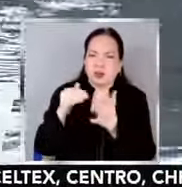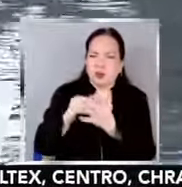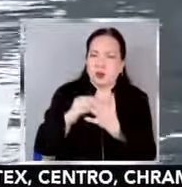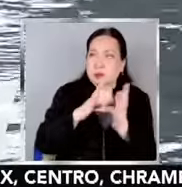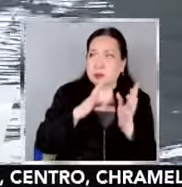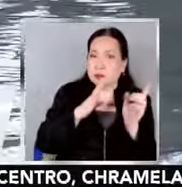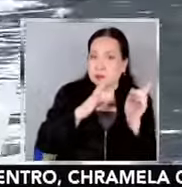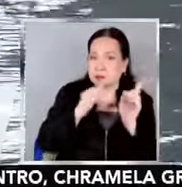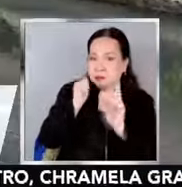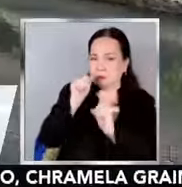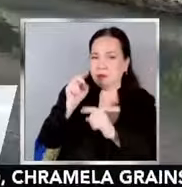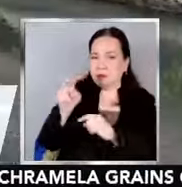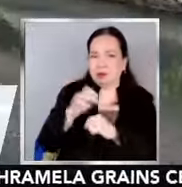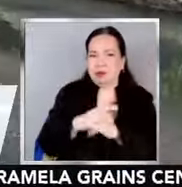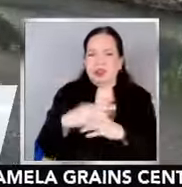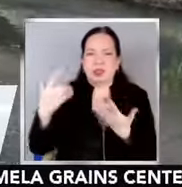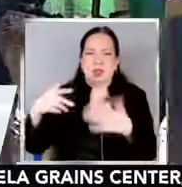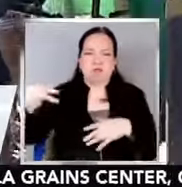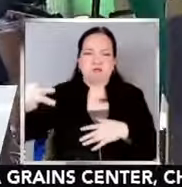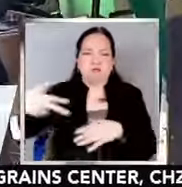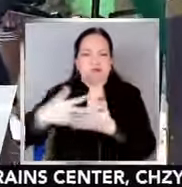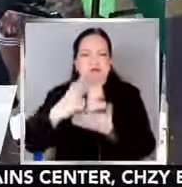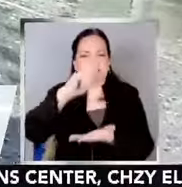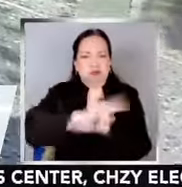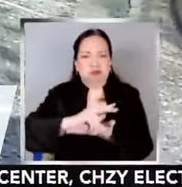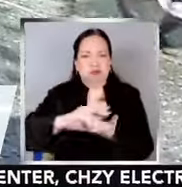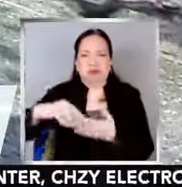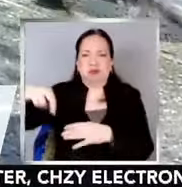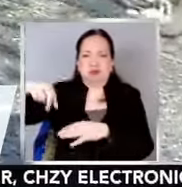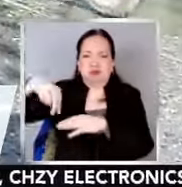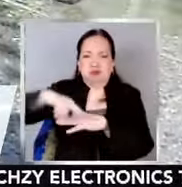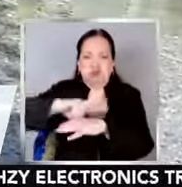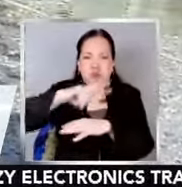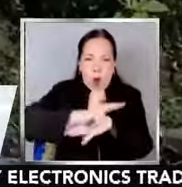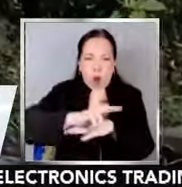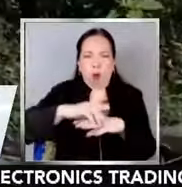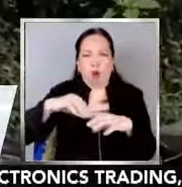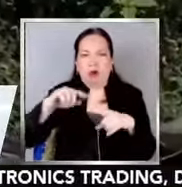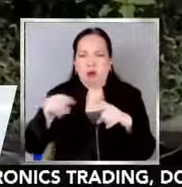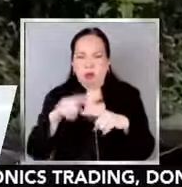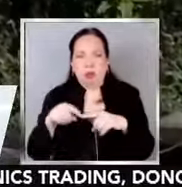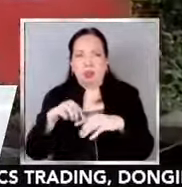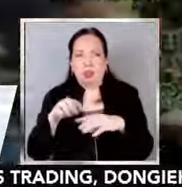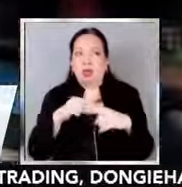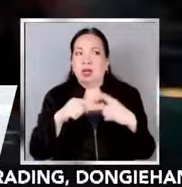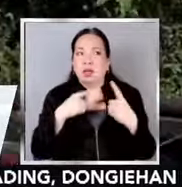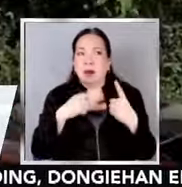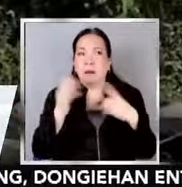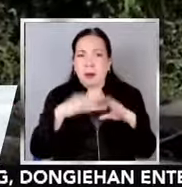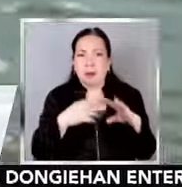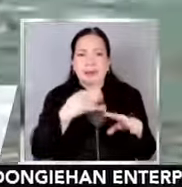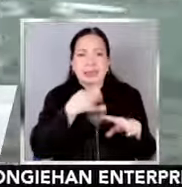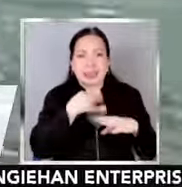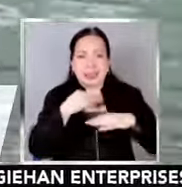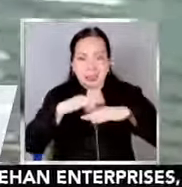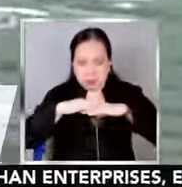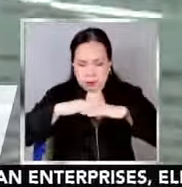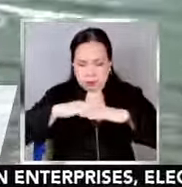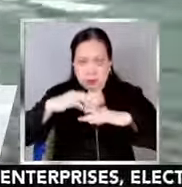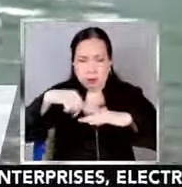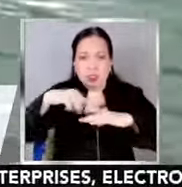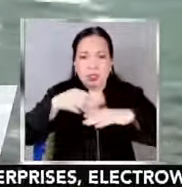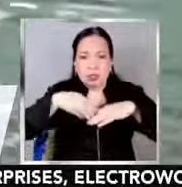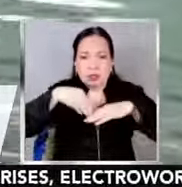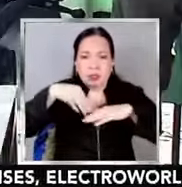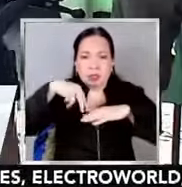mga sumisimplang, may natutumbang motor. Sanhi umano ng problema ang baradong kanal sa lugar. Maliit daw po yung